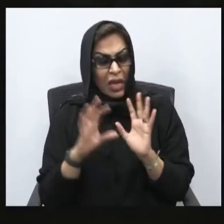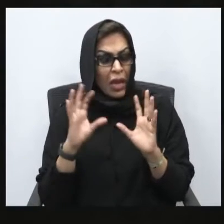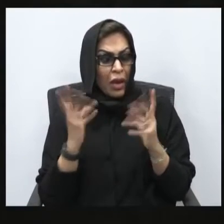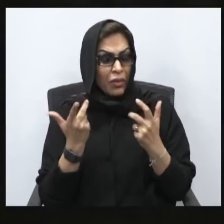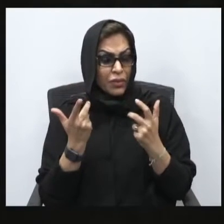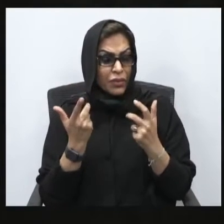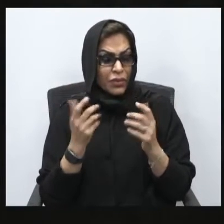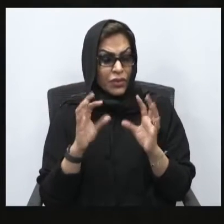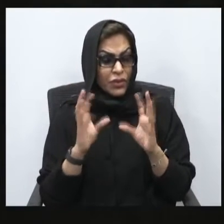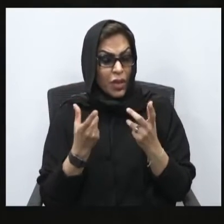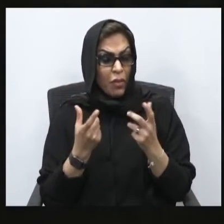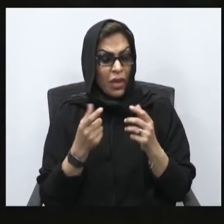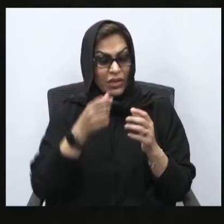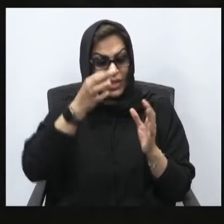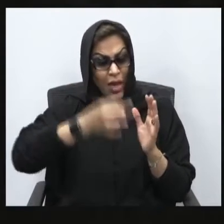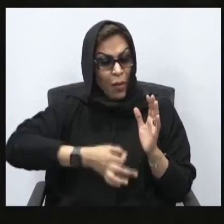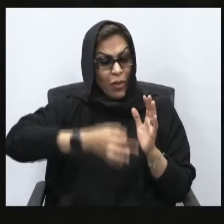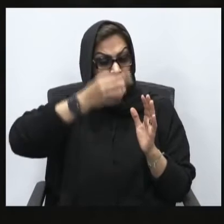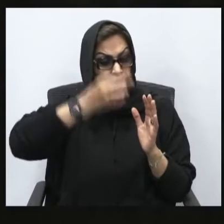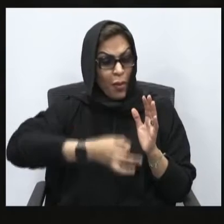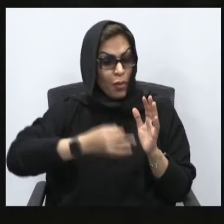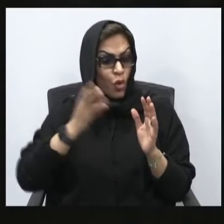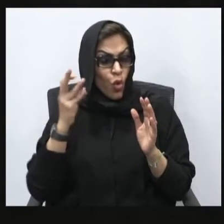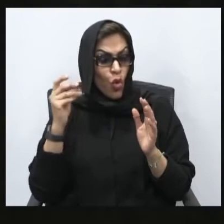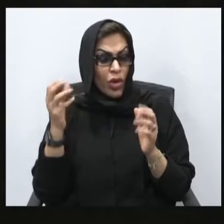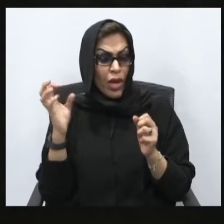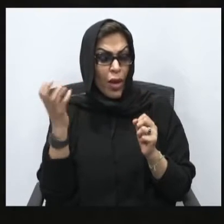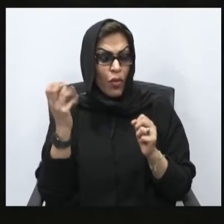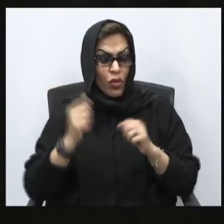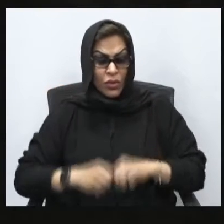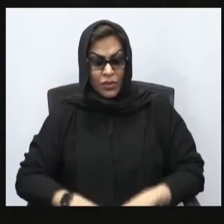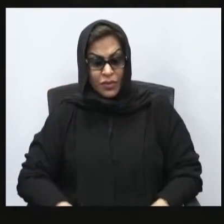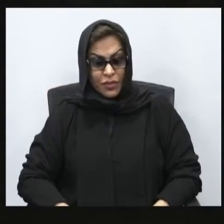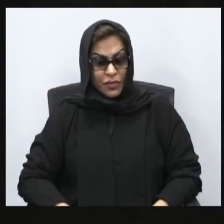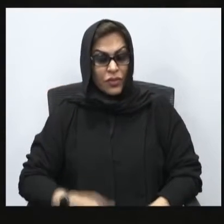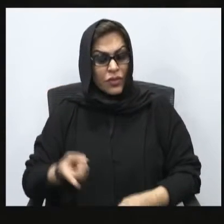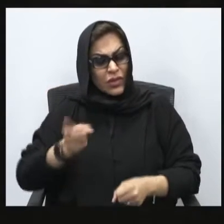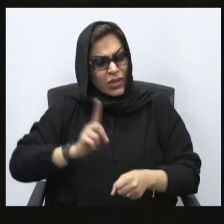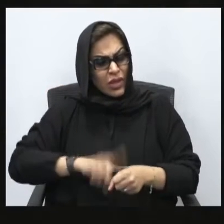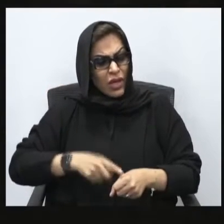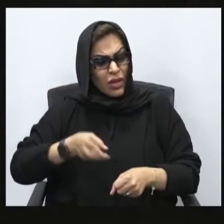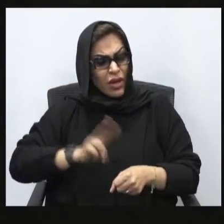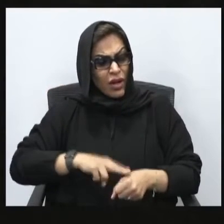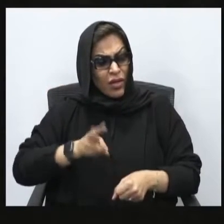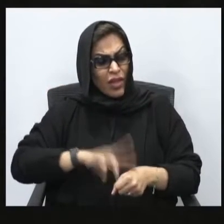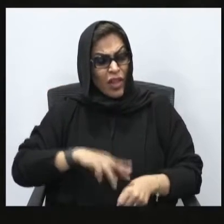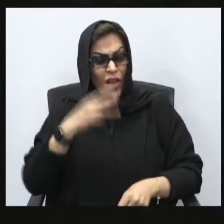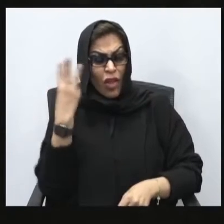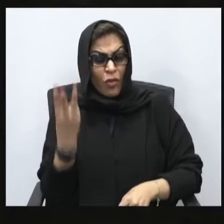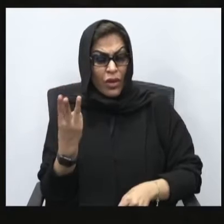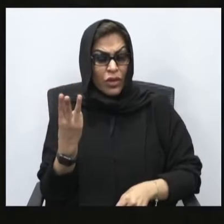عدد الانبوب هذا كم عدد الكرات التي ملات هذا الانبوب نكرر الخطوه ثلاث مرات